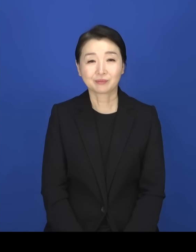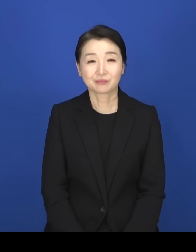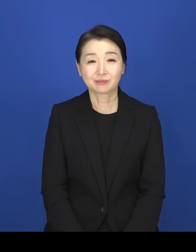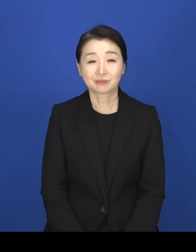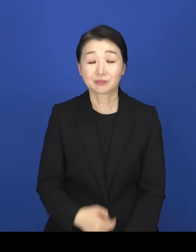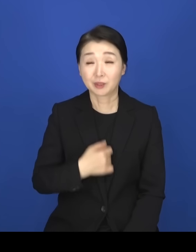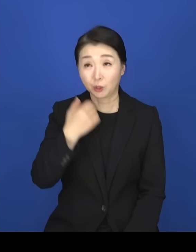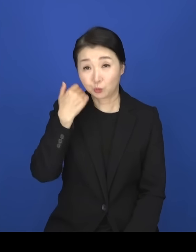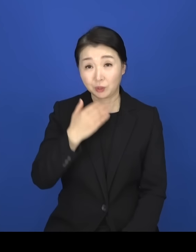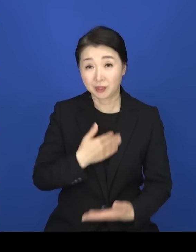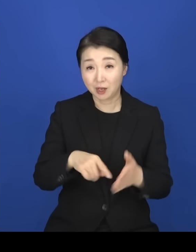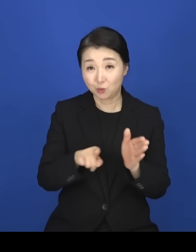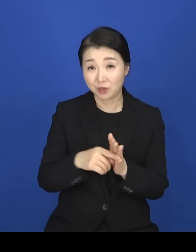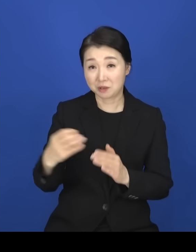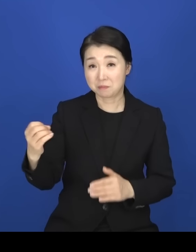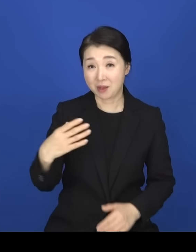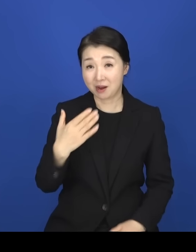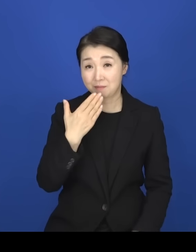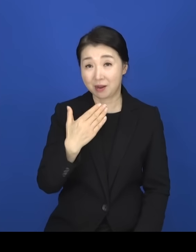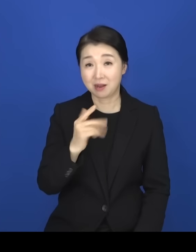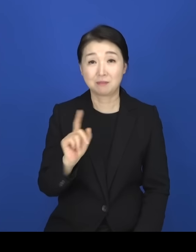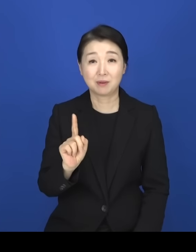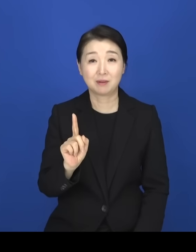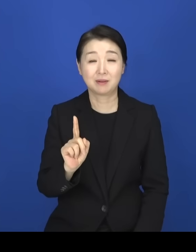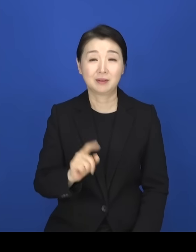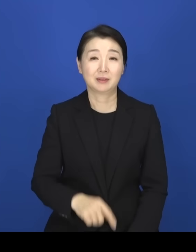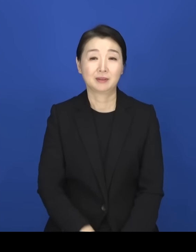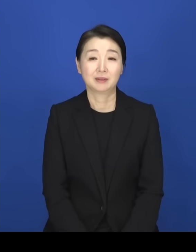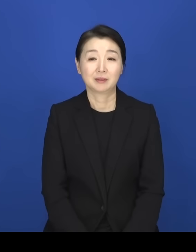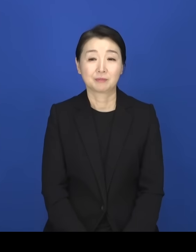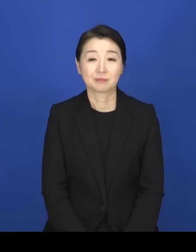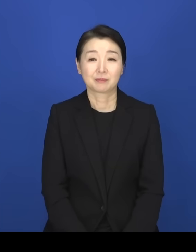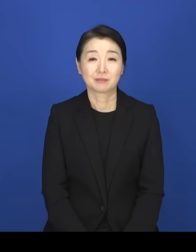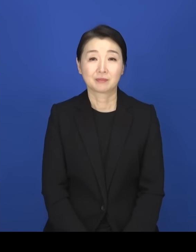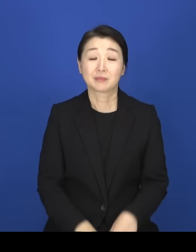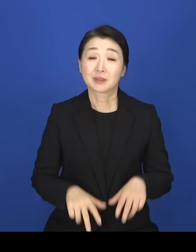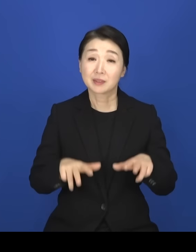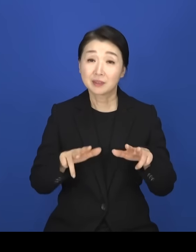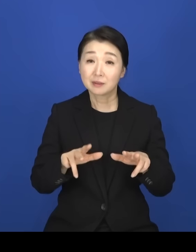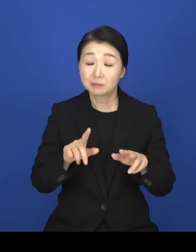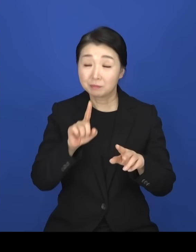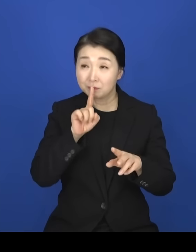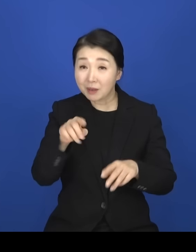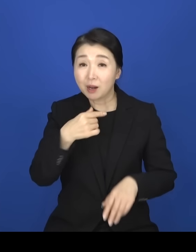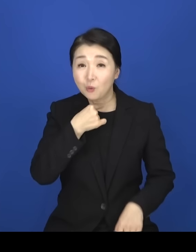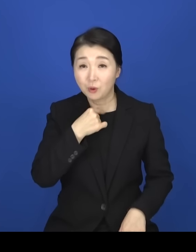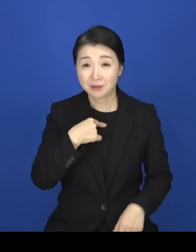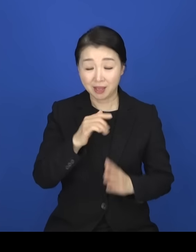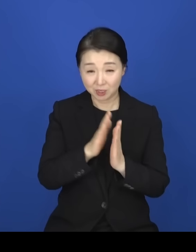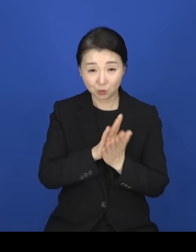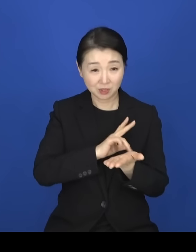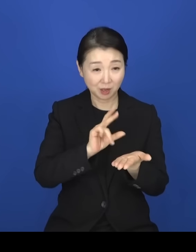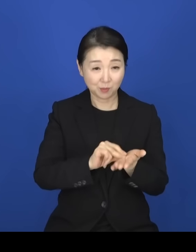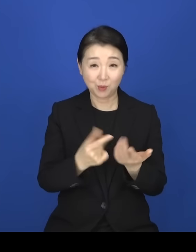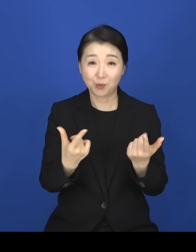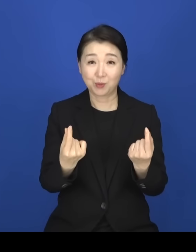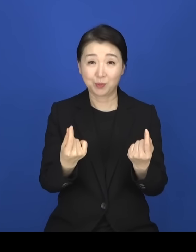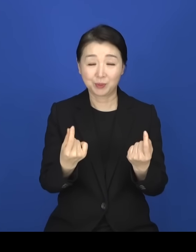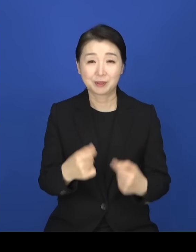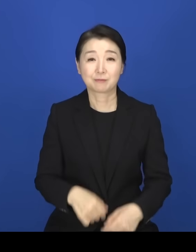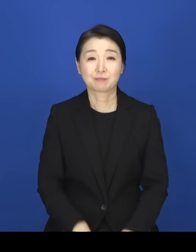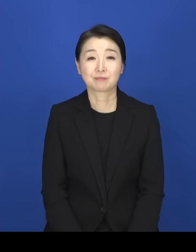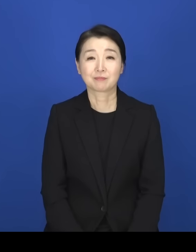제가 누군가가 저를 위해서 그런 말을 해줬었어요. 네. 근데 그게 지금 말씀드리고 싶은 제 기도 제목이 될